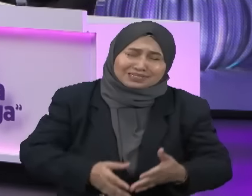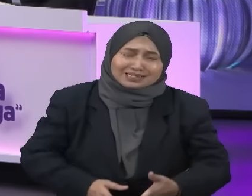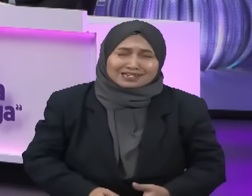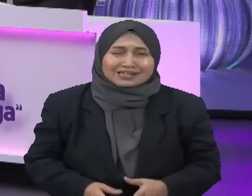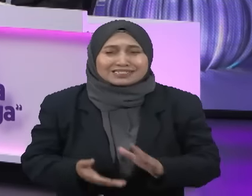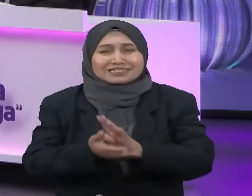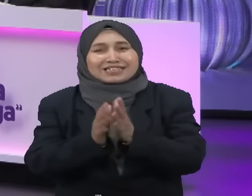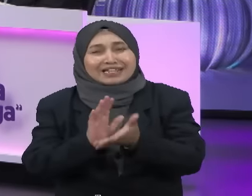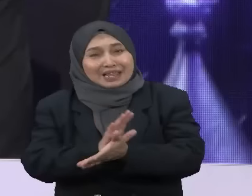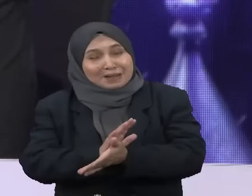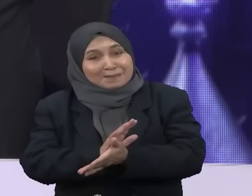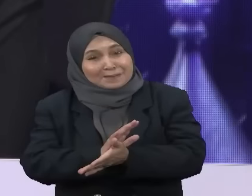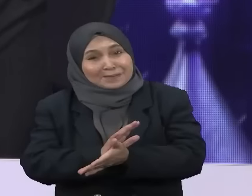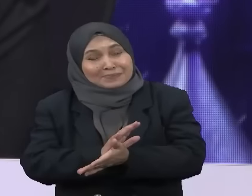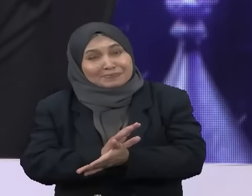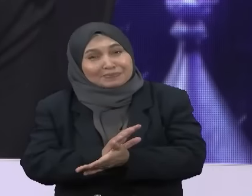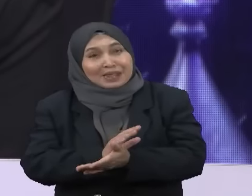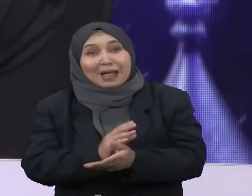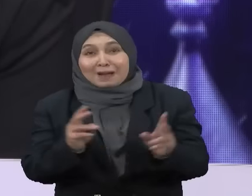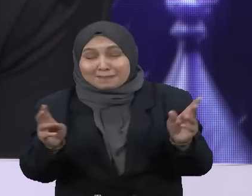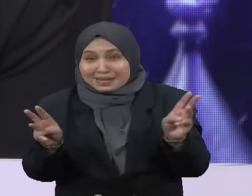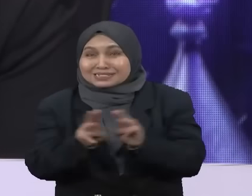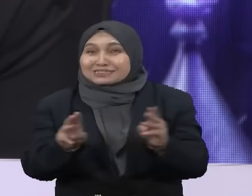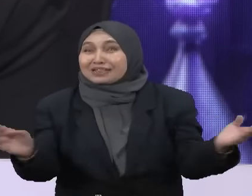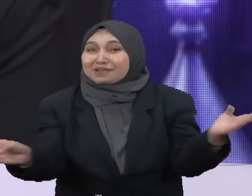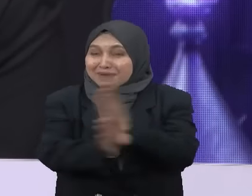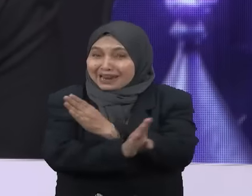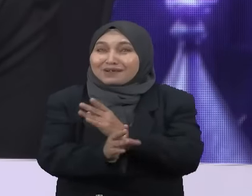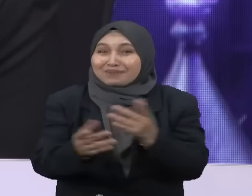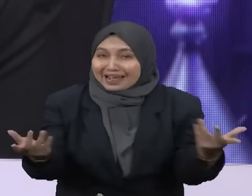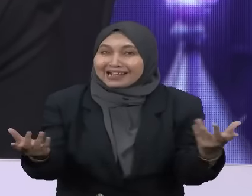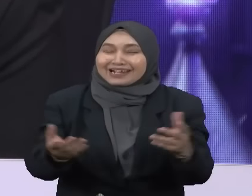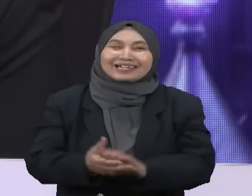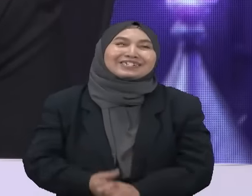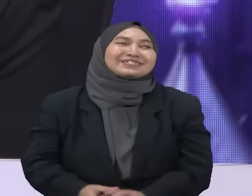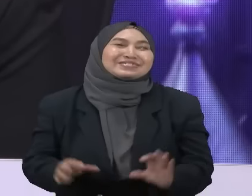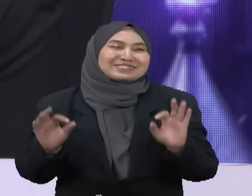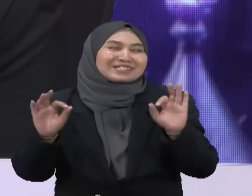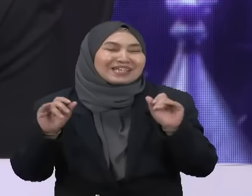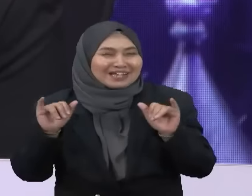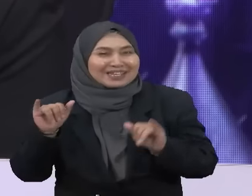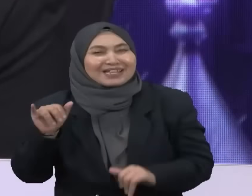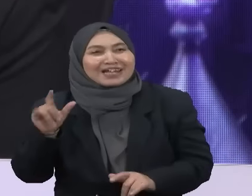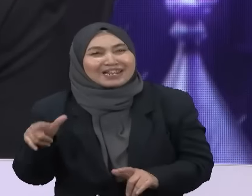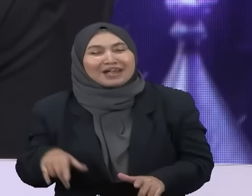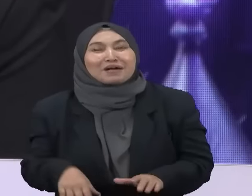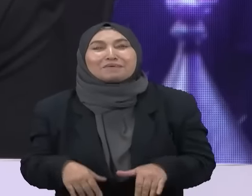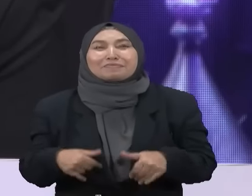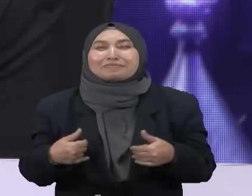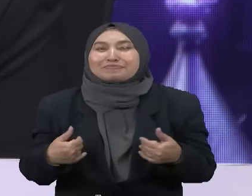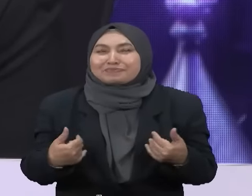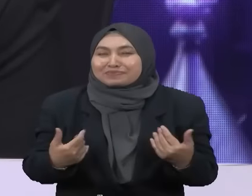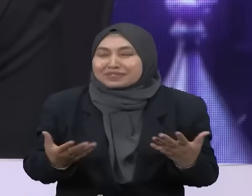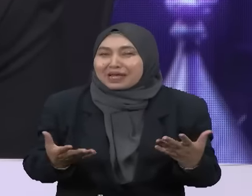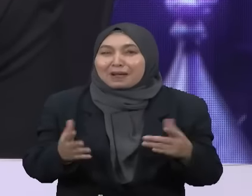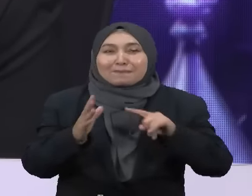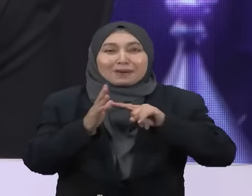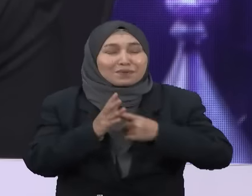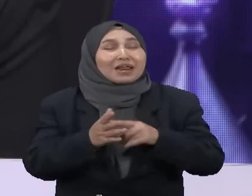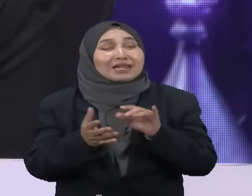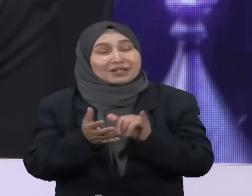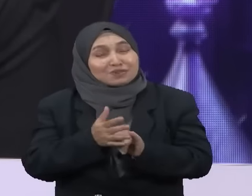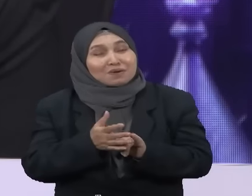Sila Ustaz. Macam terbalik pula sekarang. Oh ya. Terbalik. Yalah. Macam mana permulaannya begitulah